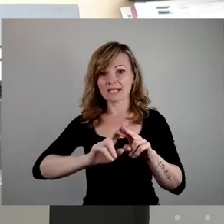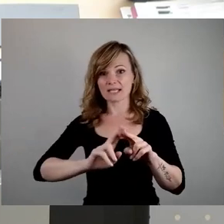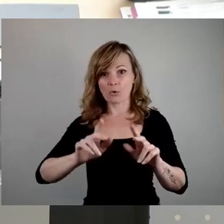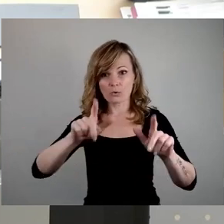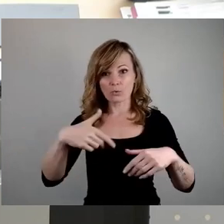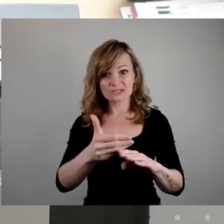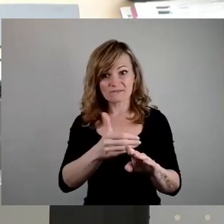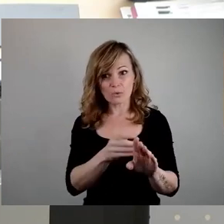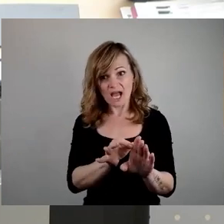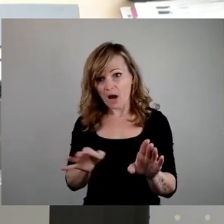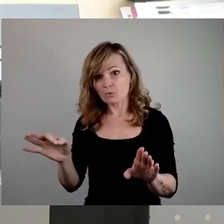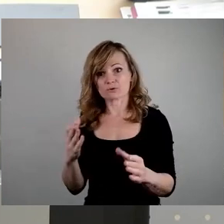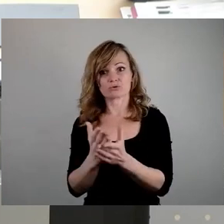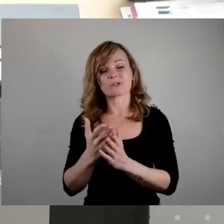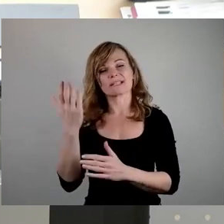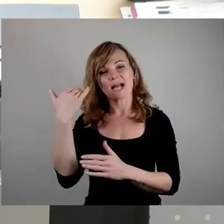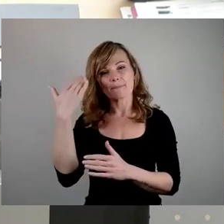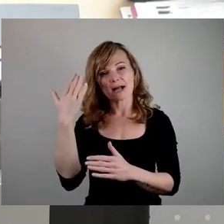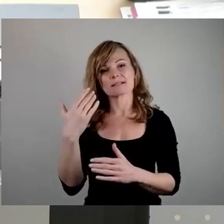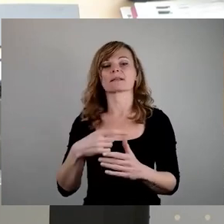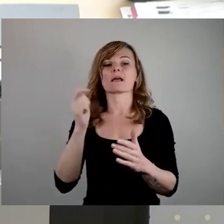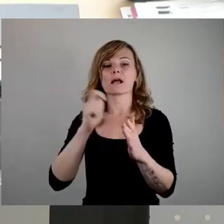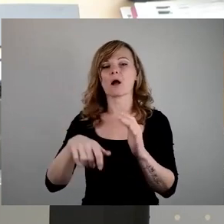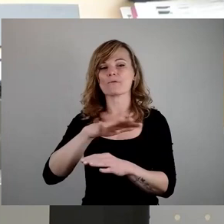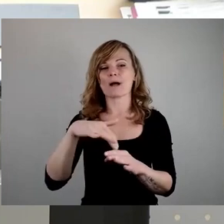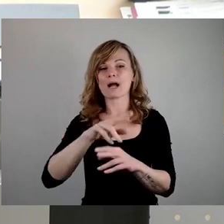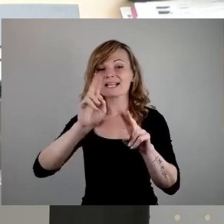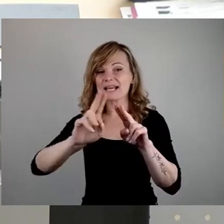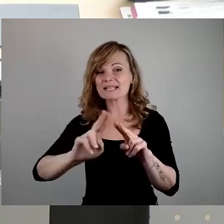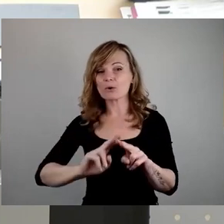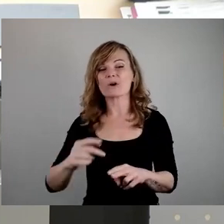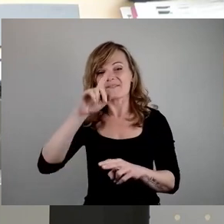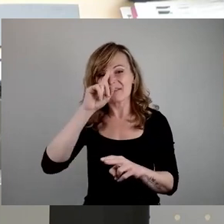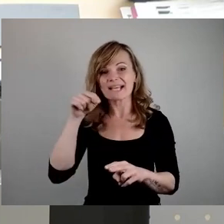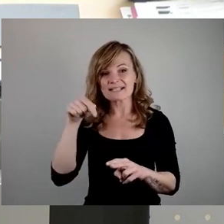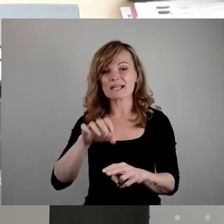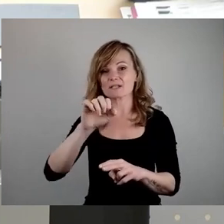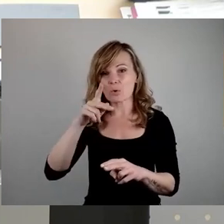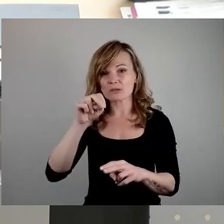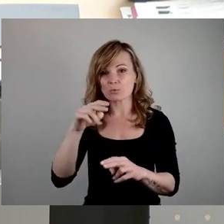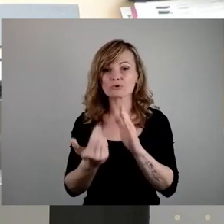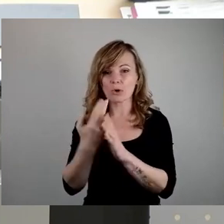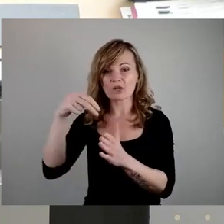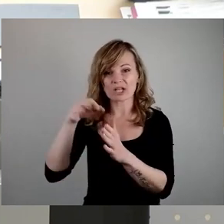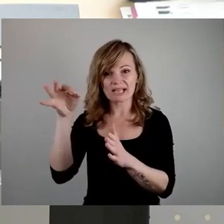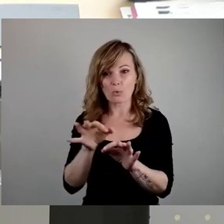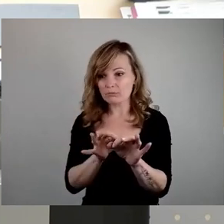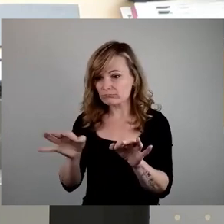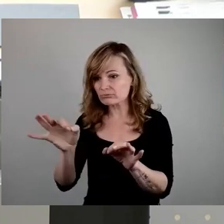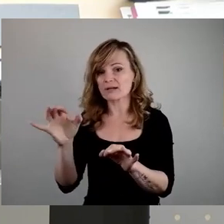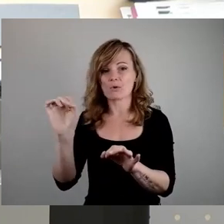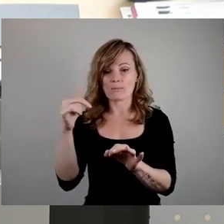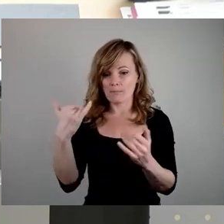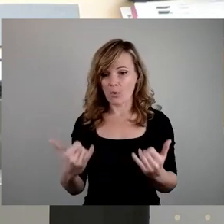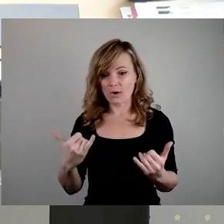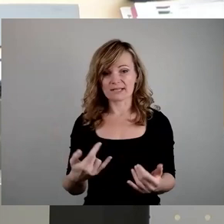wussten zum Zeitpunkt der Kaufparksanierung bereits, dass Gonto an einen neuen Standort gehen wird, weil wir heben heute mit dem Beschluss, den wir